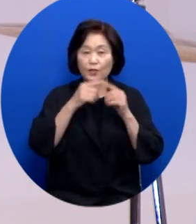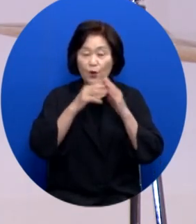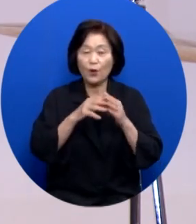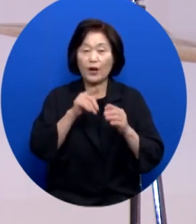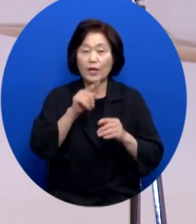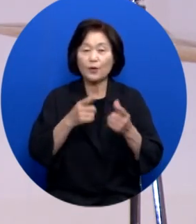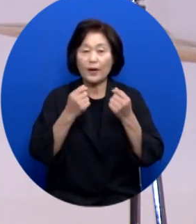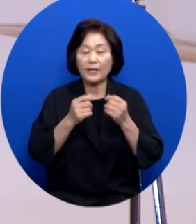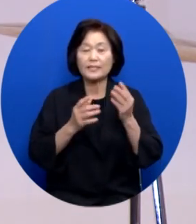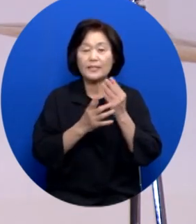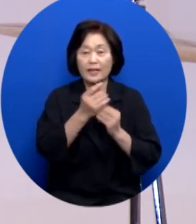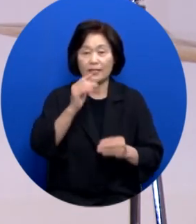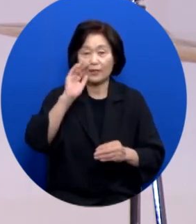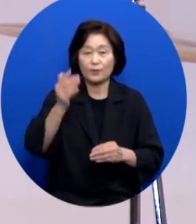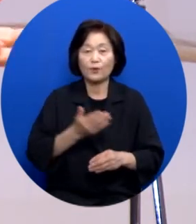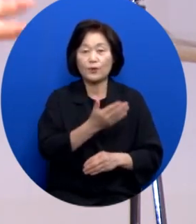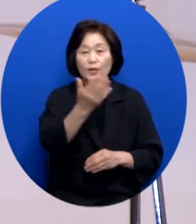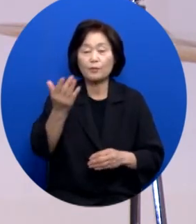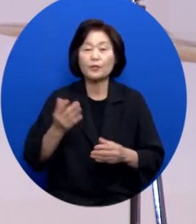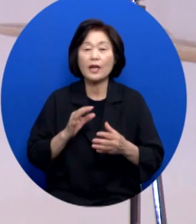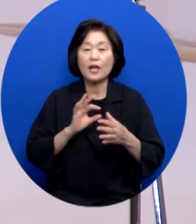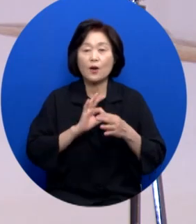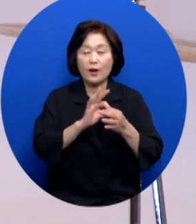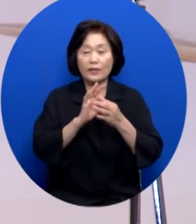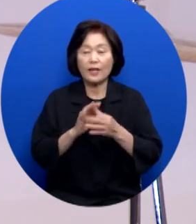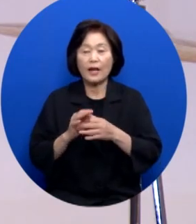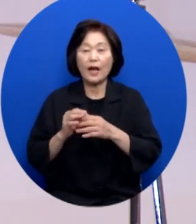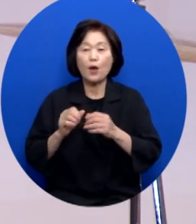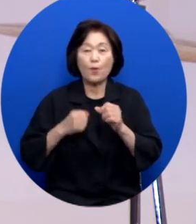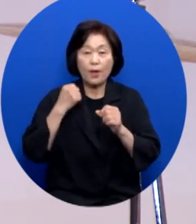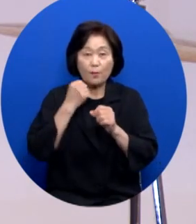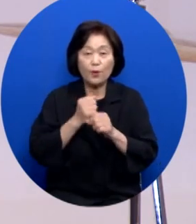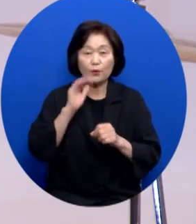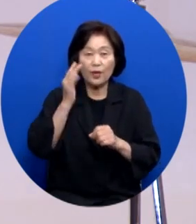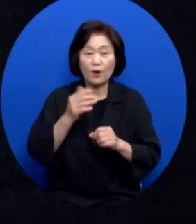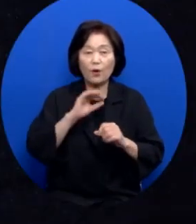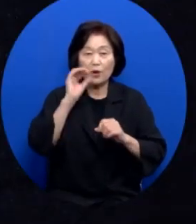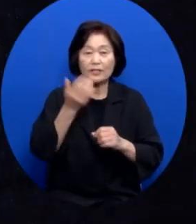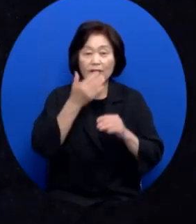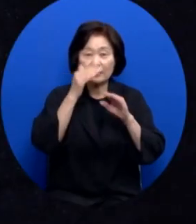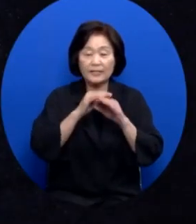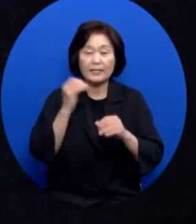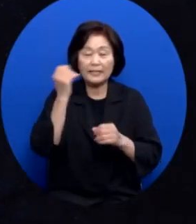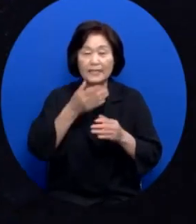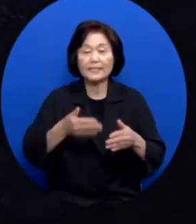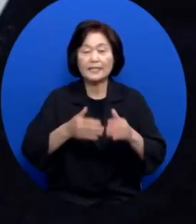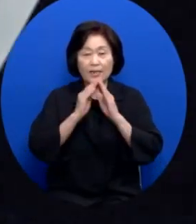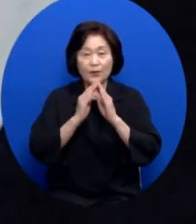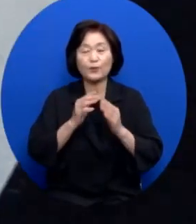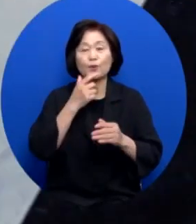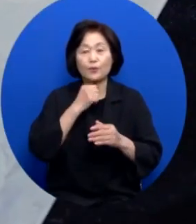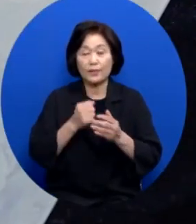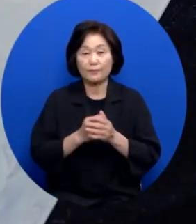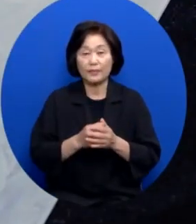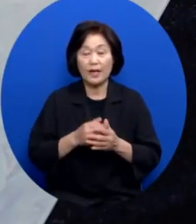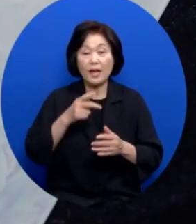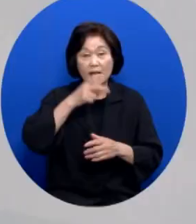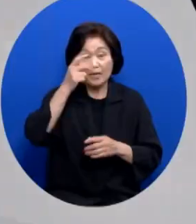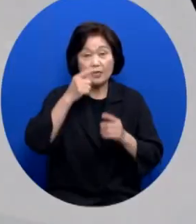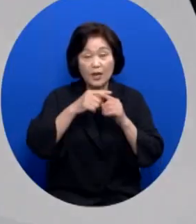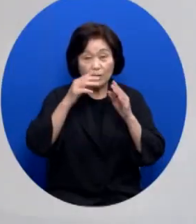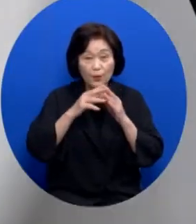복원되고 성전이 재건되고 역사가 회복되고 이게 부흥이잖아요. 이어 영락교회 김운성